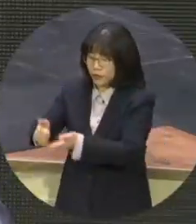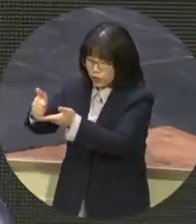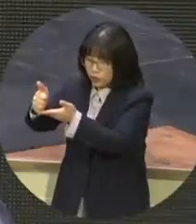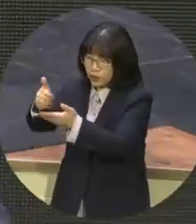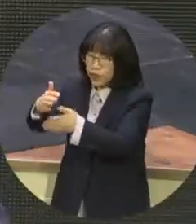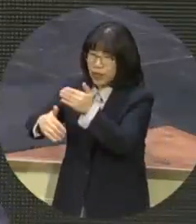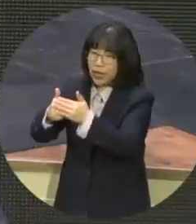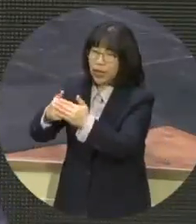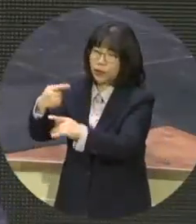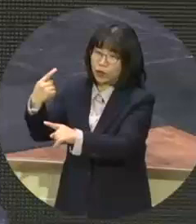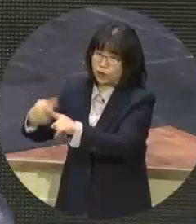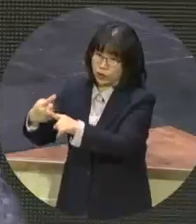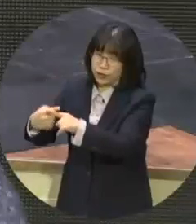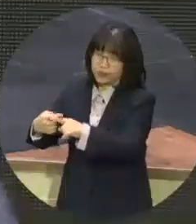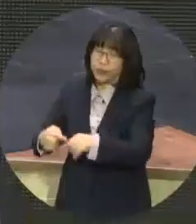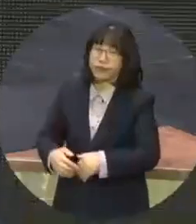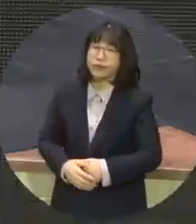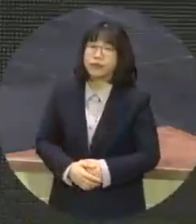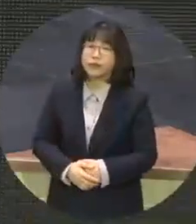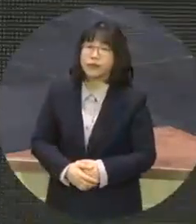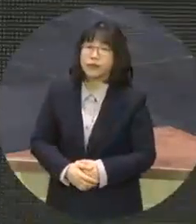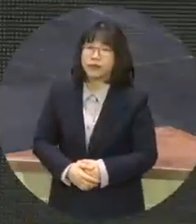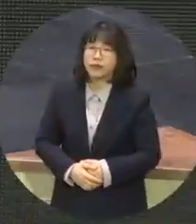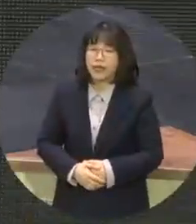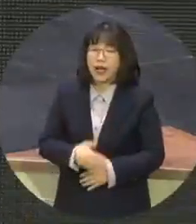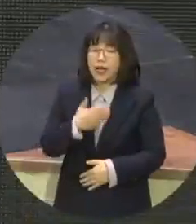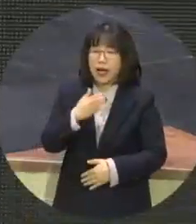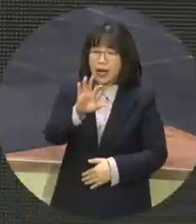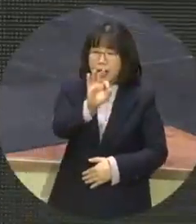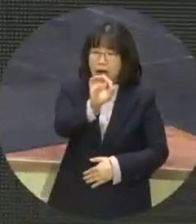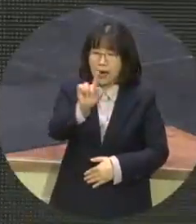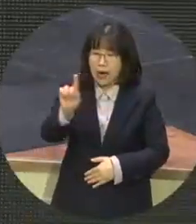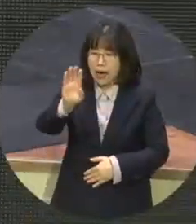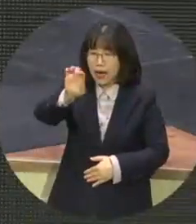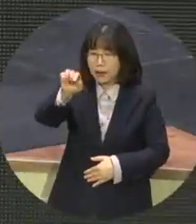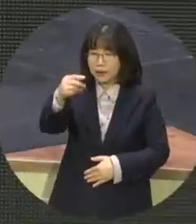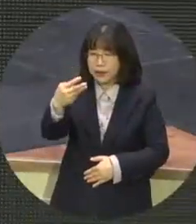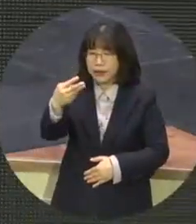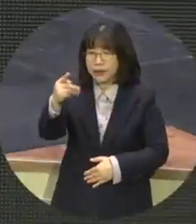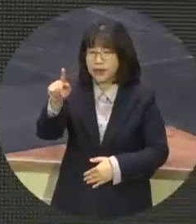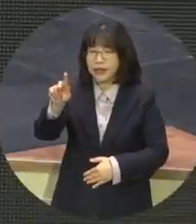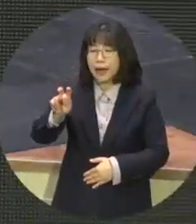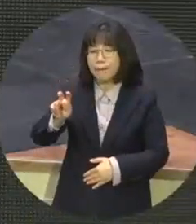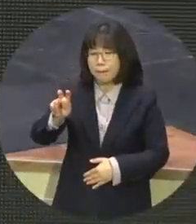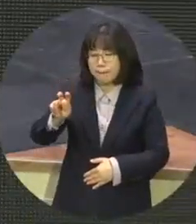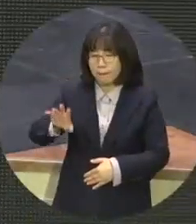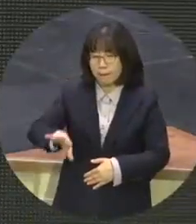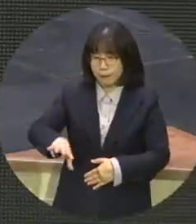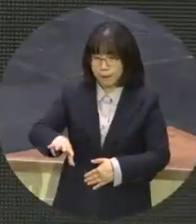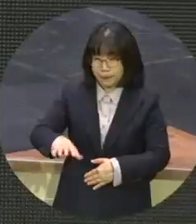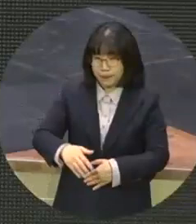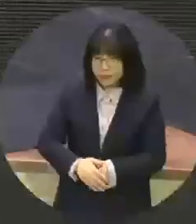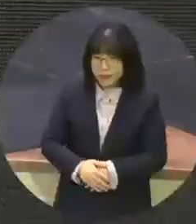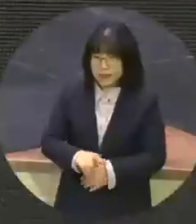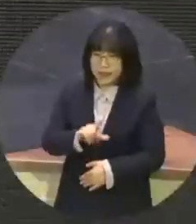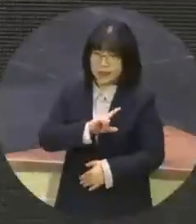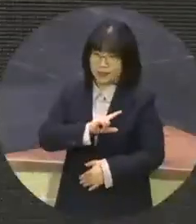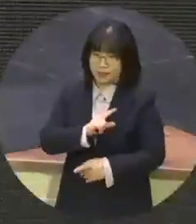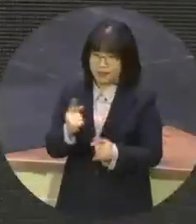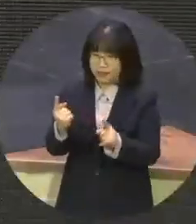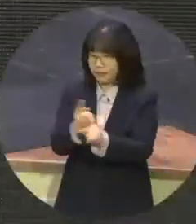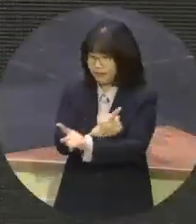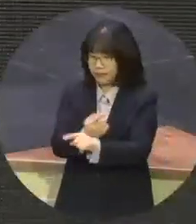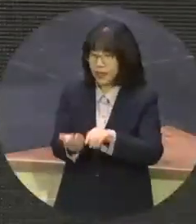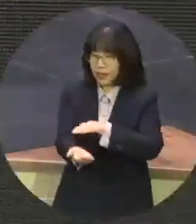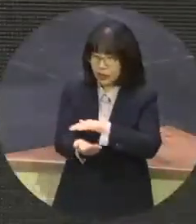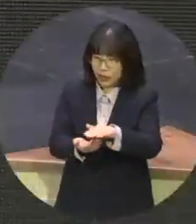아브라함처럼 아브라함이 아니에요. 지금은 지금 아브라함이에요. 아브라함 아브라함이 돼 열국 아비 되는데 아직까지 아브라함이고